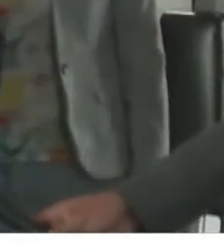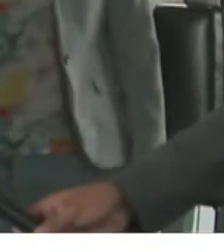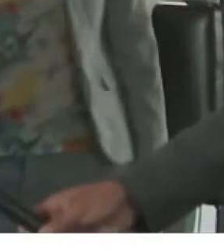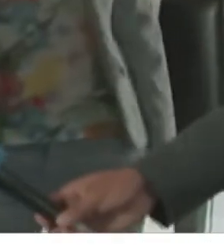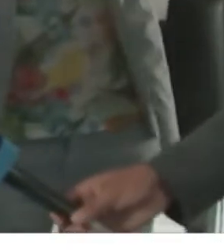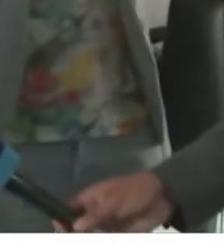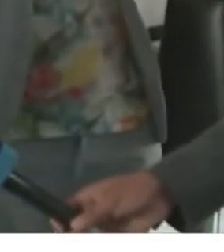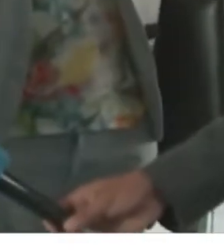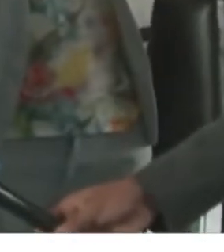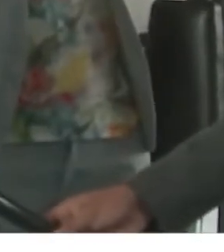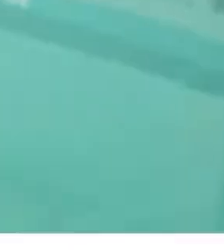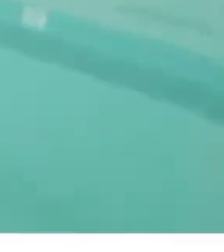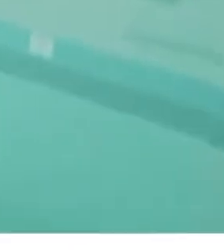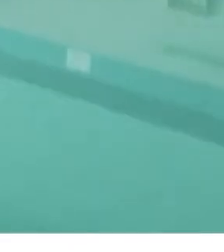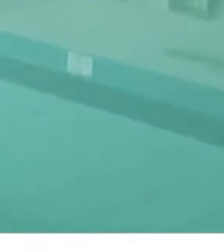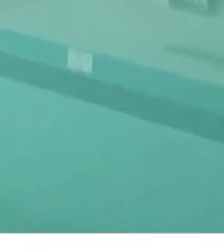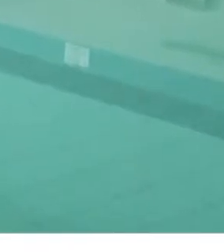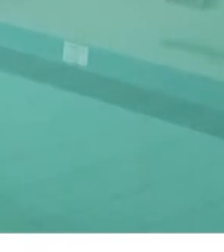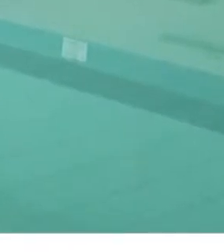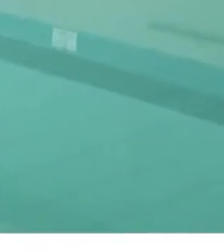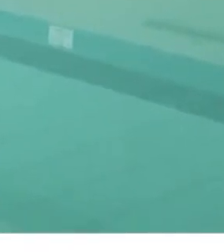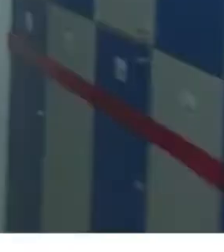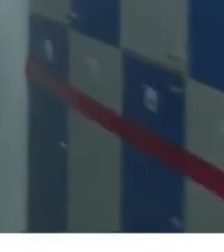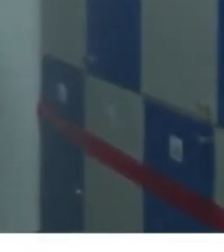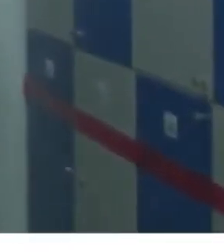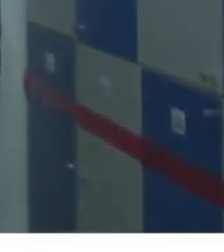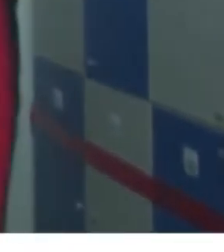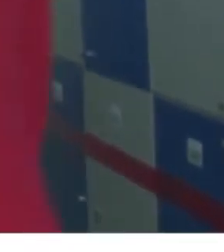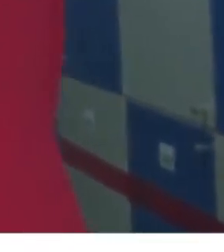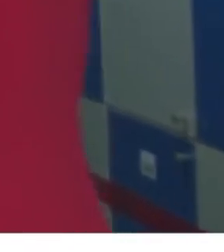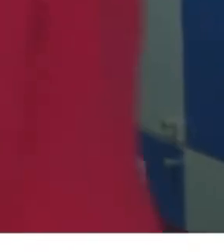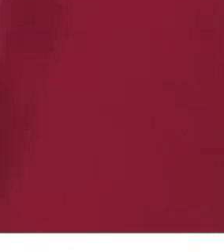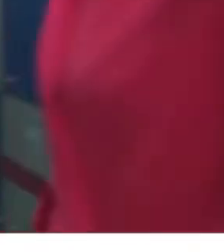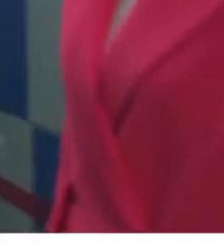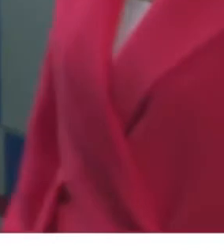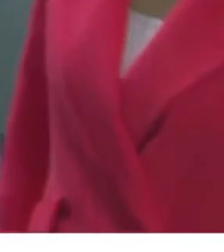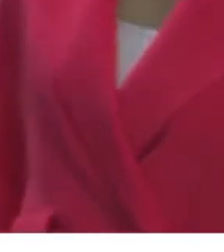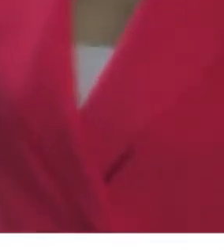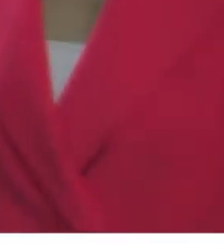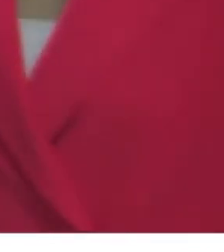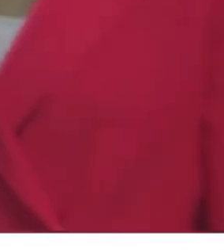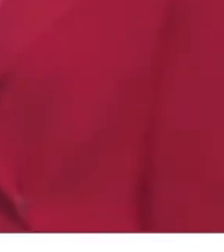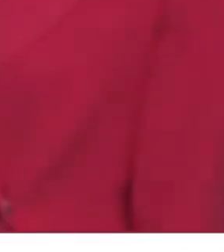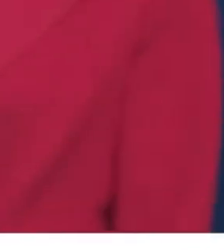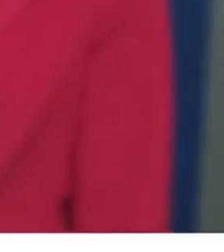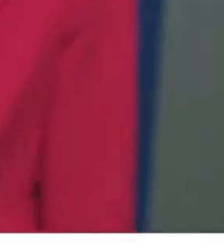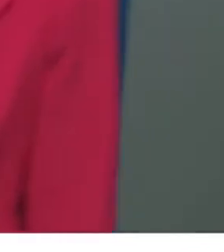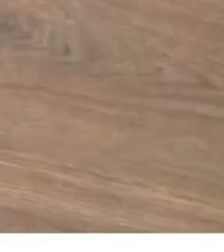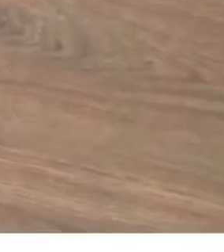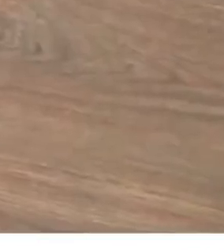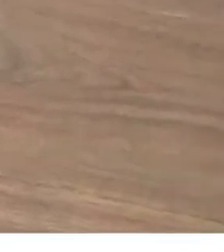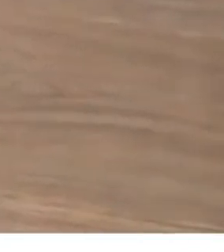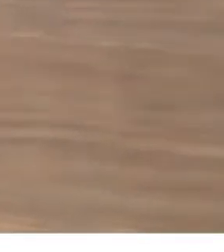рұқсат етілуі мүмкін. Ал бассейнге түсу қаншалықты қауіпті екенін эпидемиологтар су құрамын зерттеп анықтама бермек. Әр